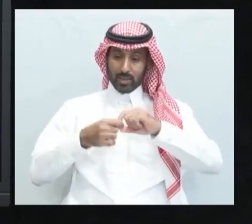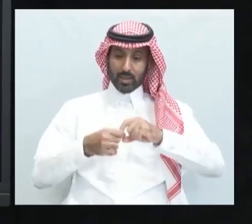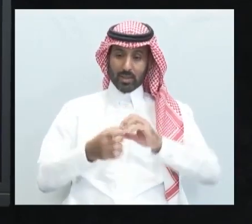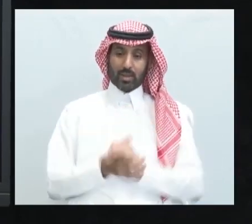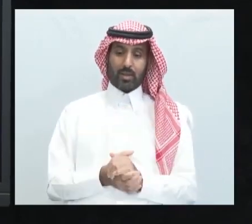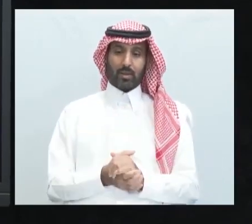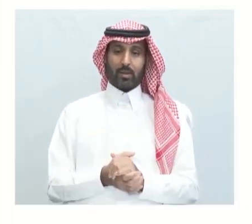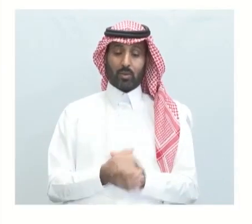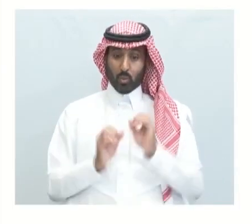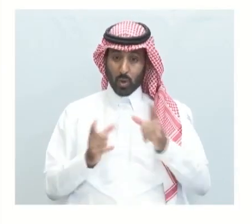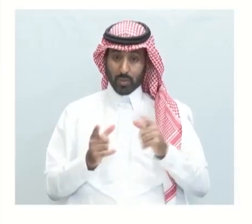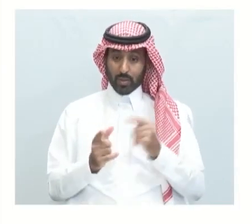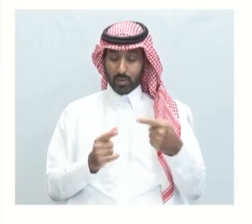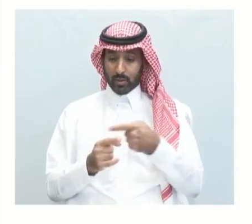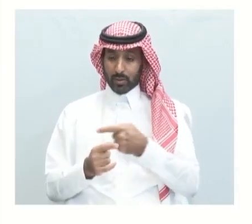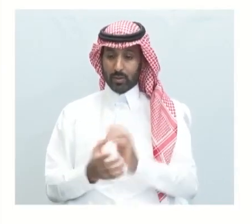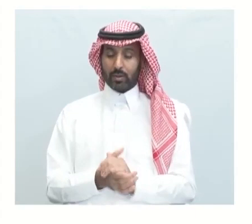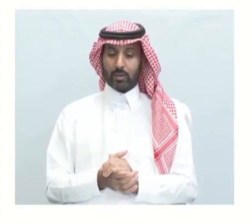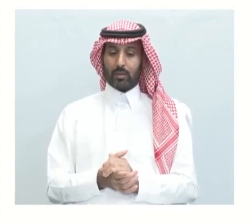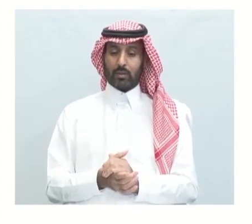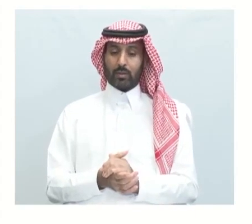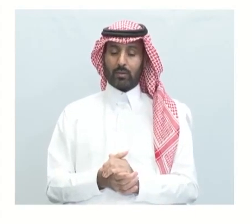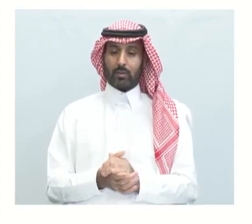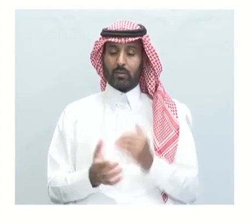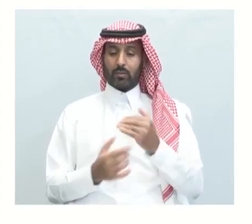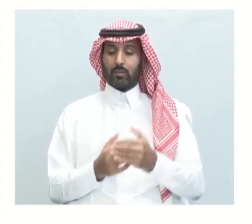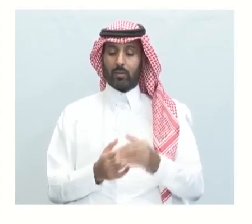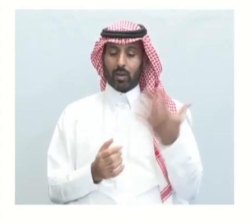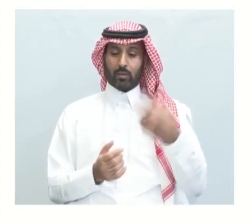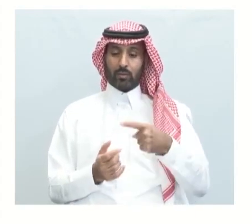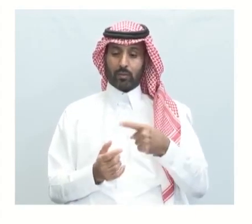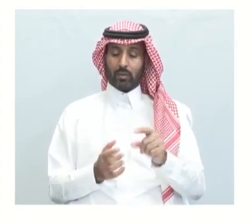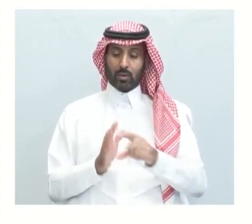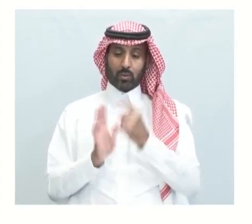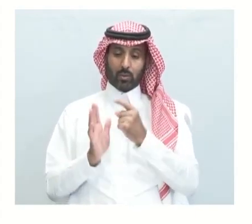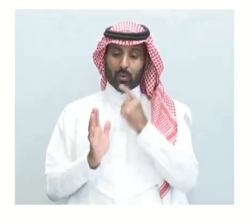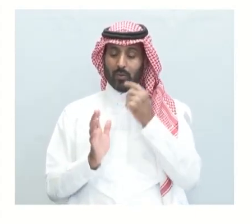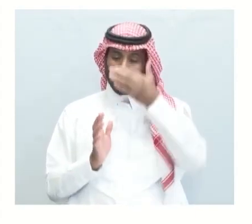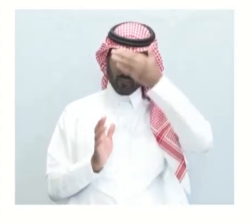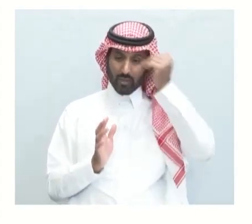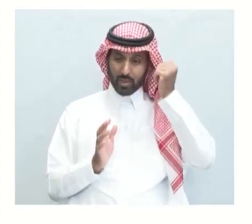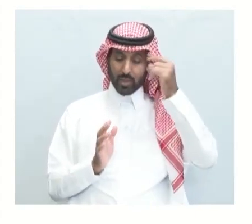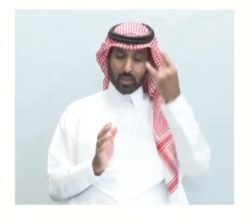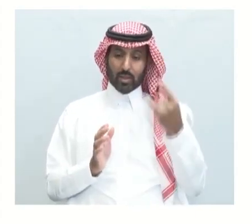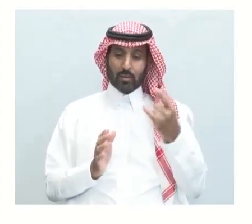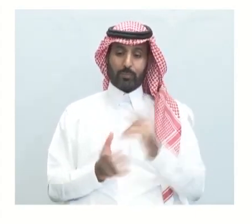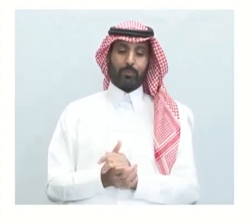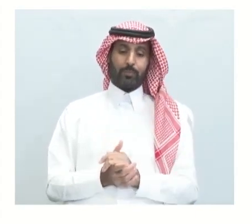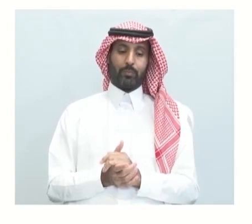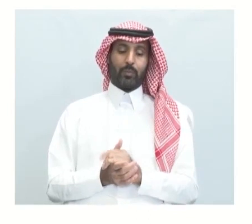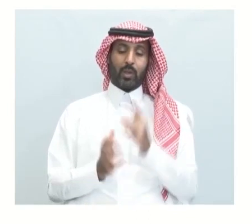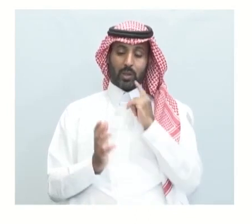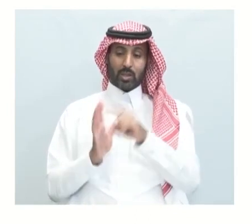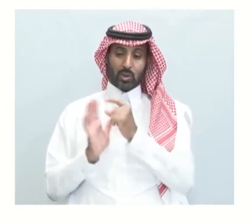باذن الله ان شاء الله ان تكون واضحه اذا مثال العقده بيانات العقده رقم 15 عنوان العقده في الذاكره هو عشره اللي